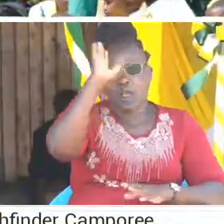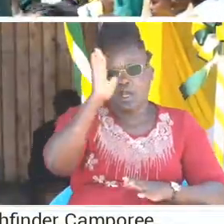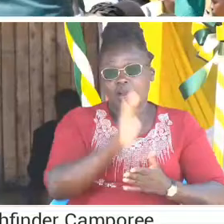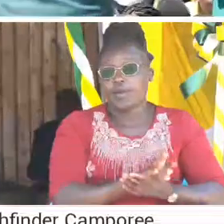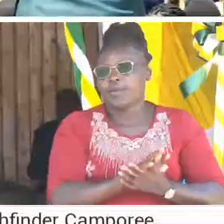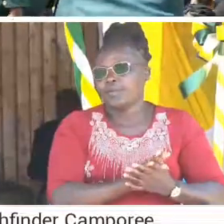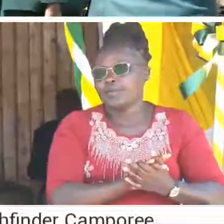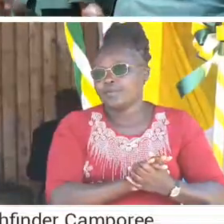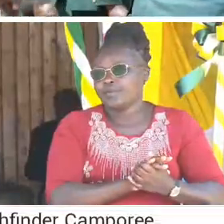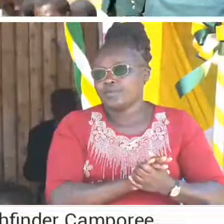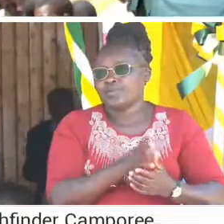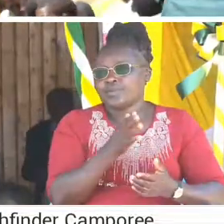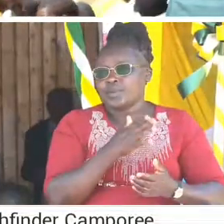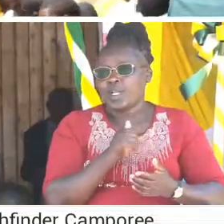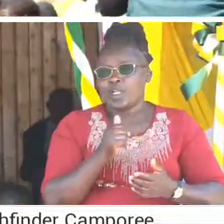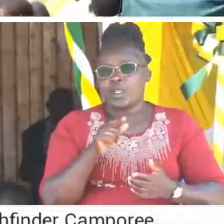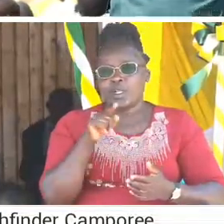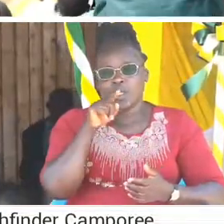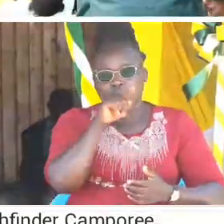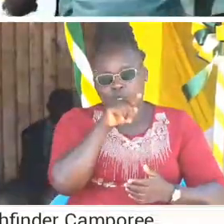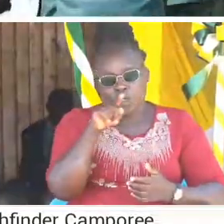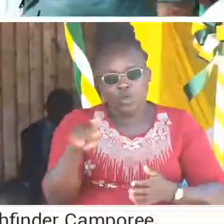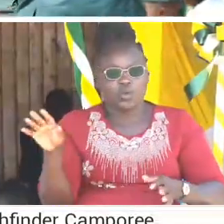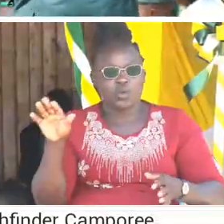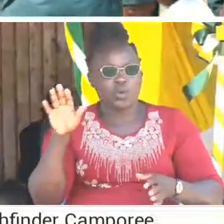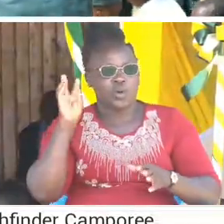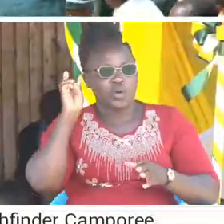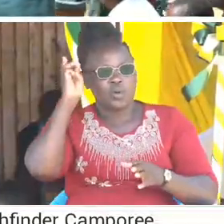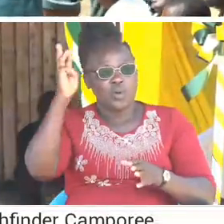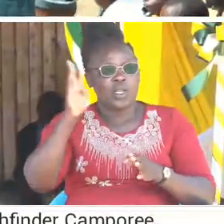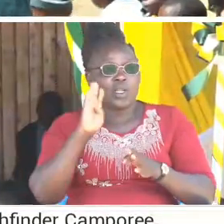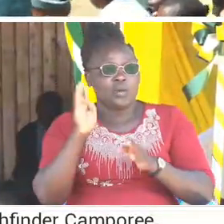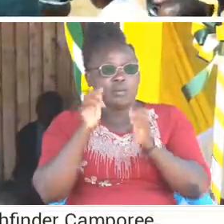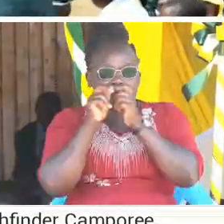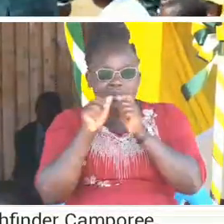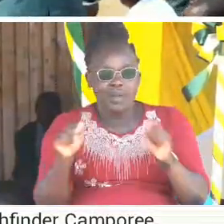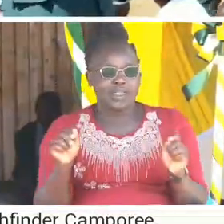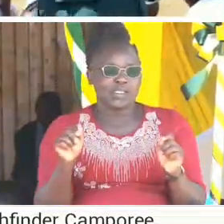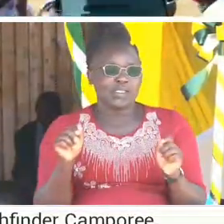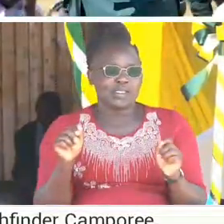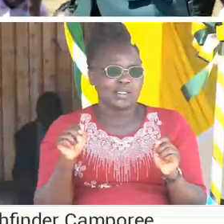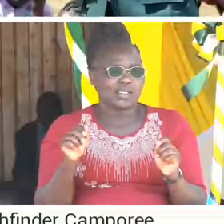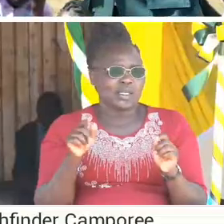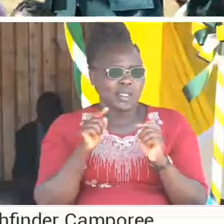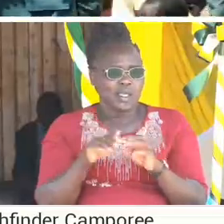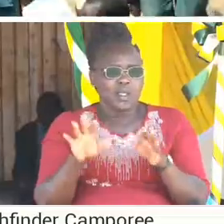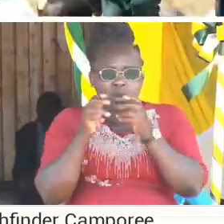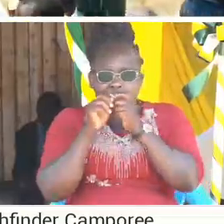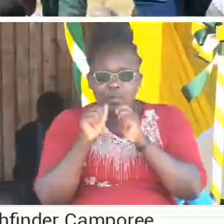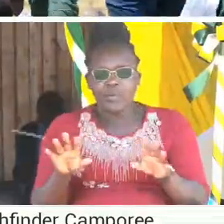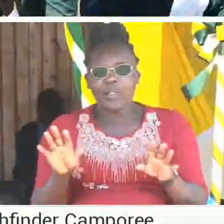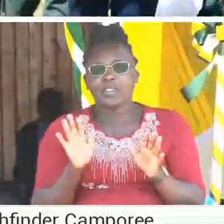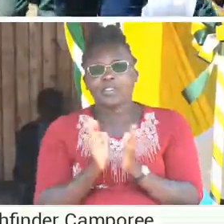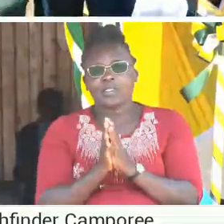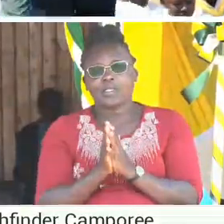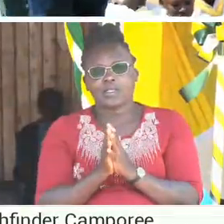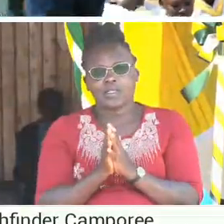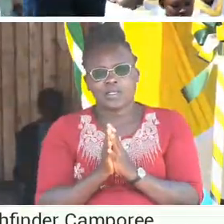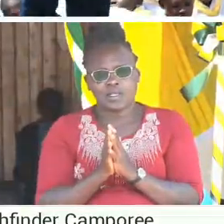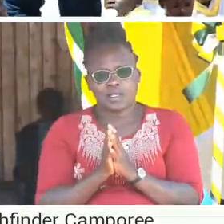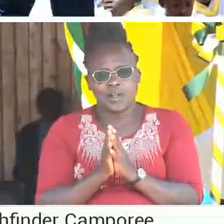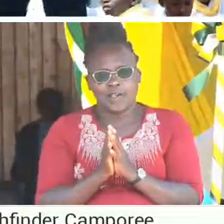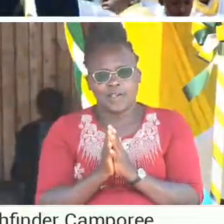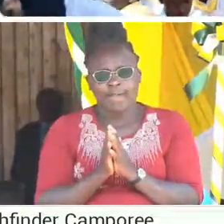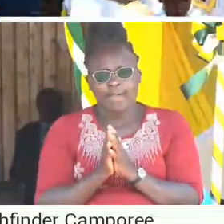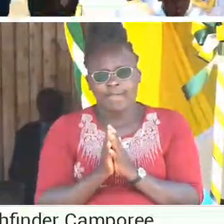kitatokea, pastor? Utabarikiwa mjini. Utabarikiwa mjini. Utabarikiwa na mashambani. Lakini hata ukienda shambani utabarikiwa. Kuna